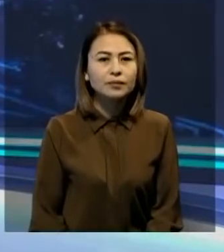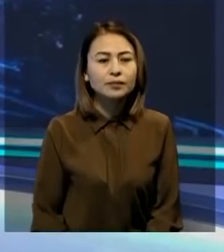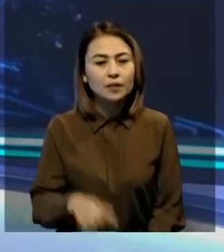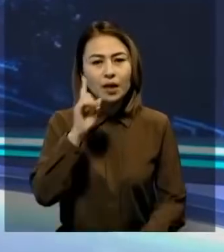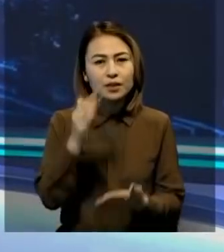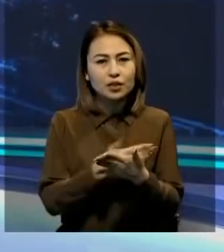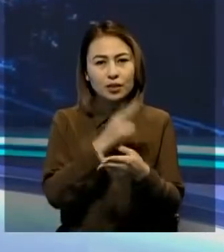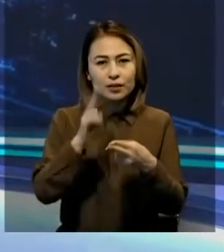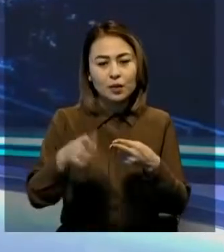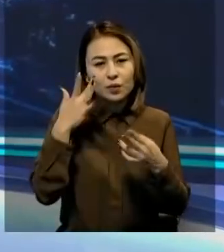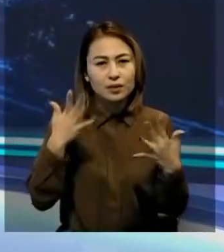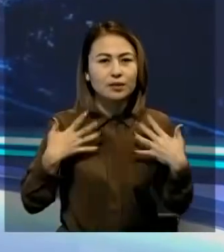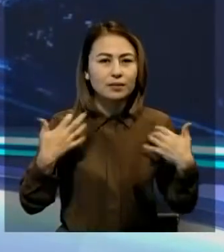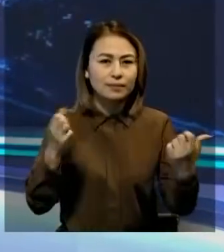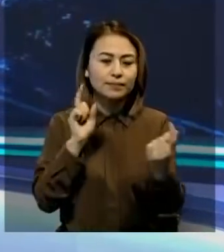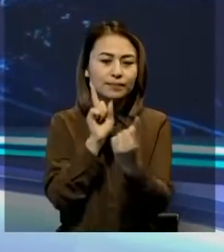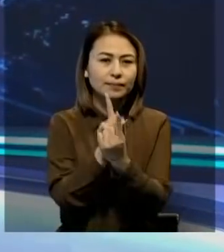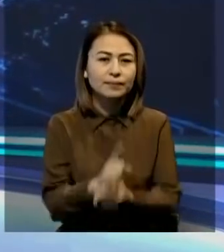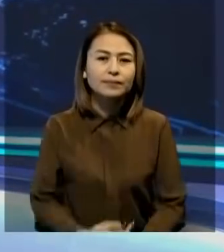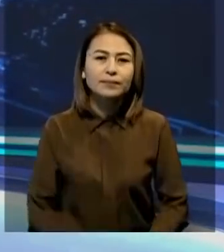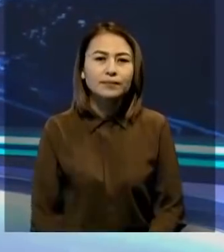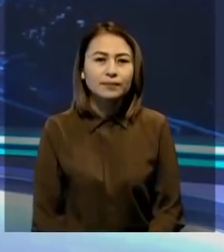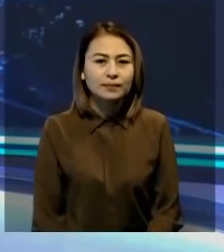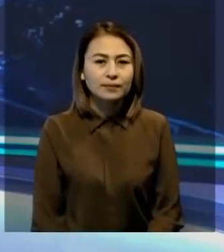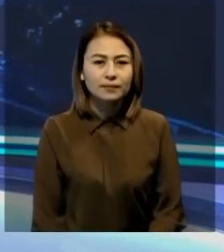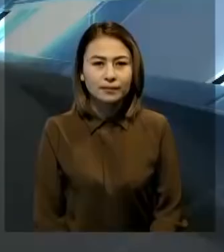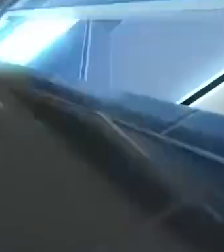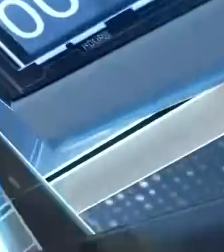Құрметті көрермендер, әзірге айтарымыз осы. Назарларыңызға рахмет.